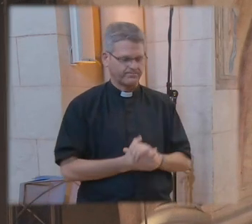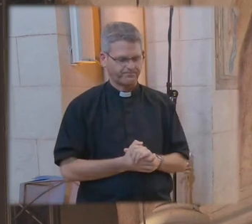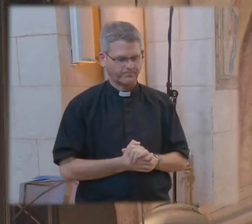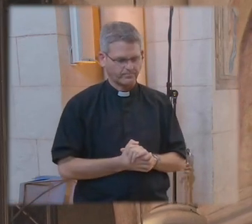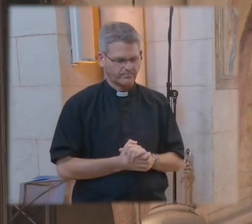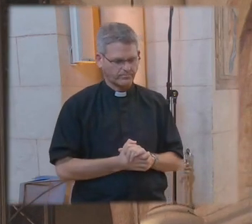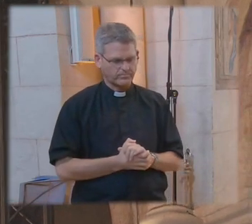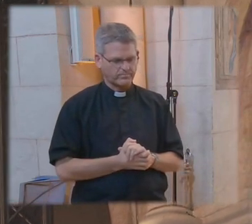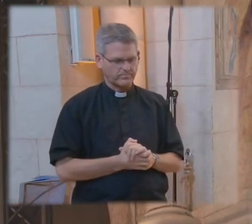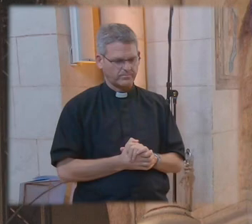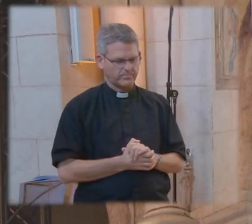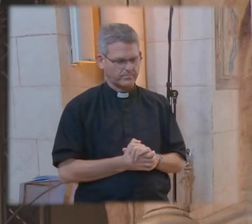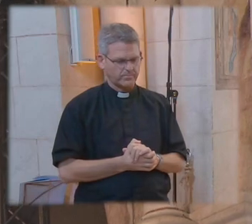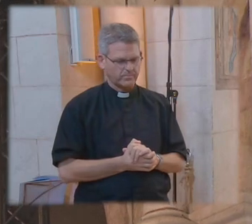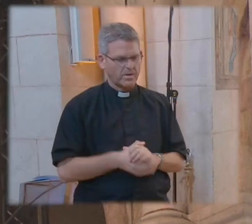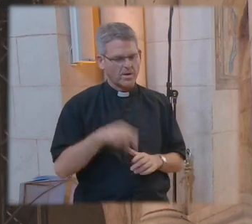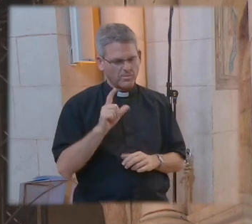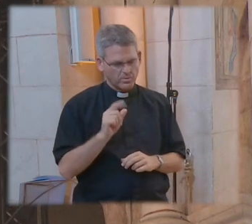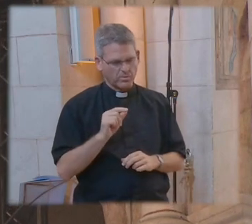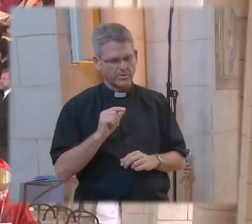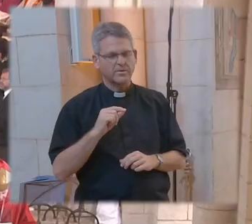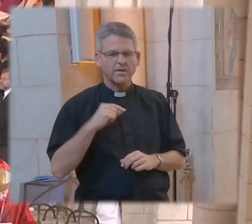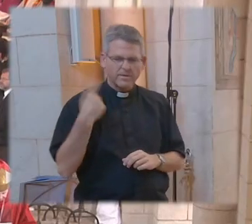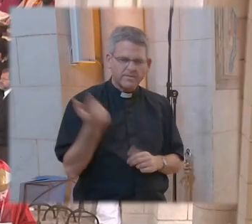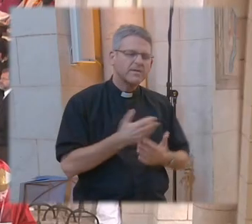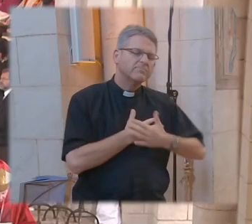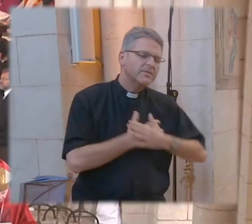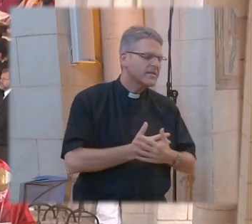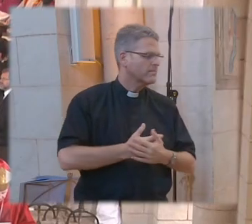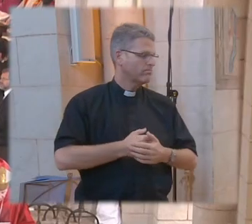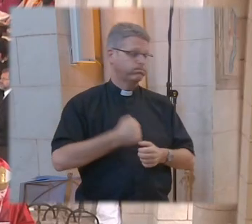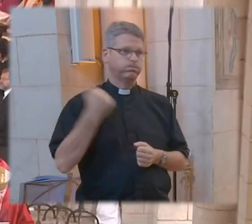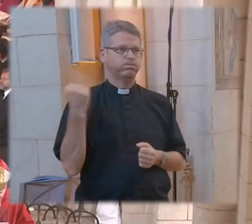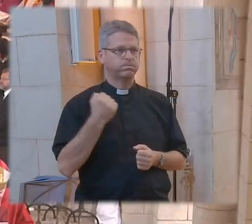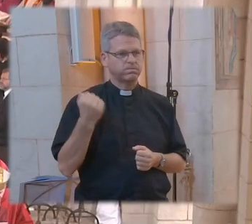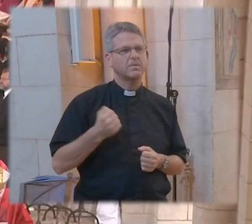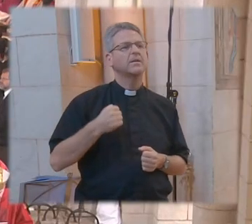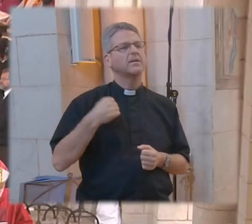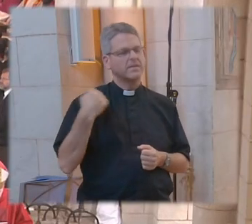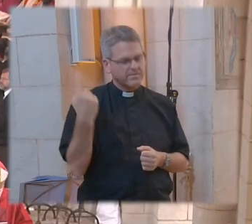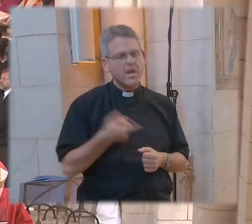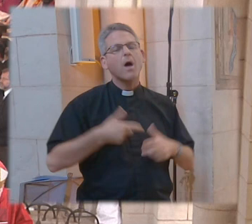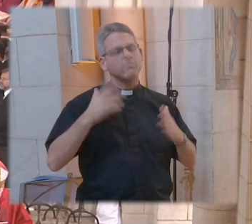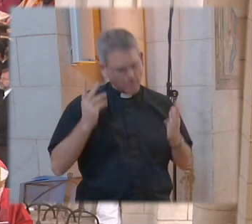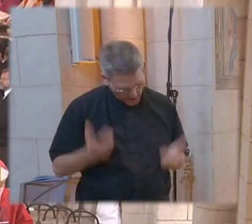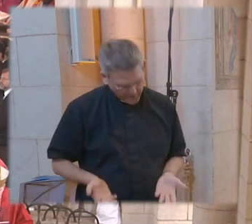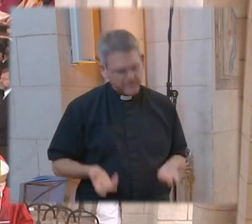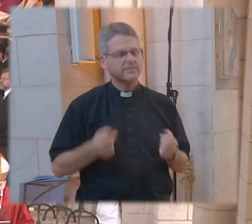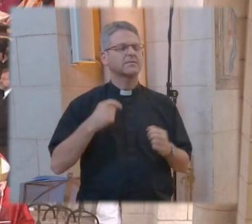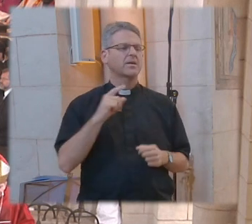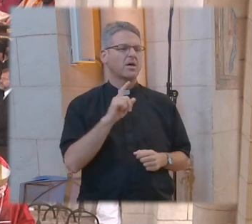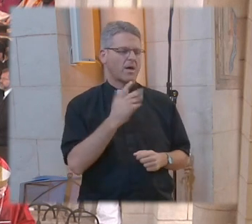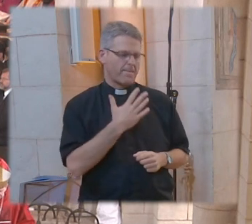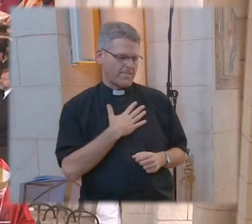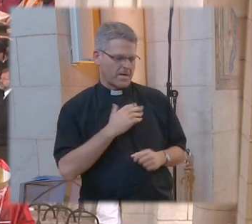Geschenk und als höchsten Erweis der Liebe. Wie Jesus hat auch Pater Henkes in seinem